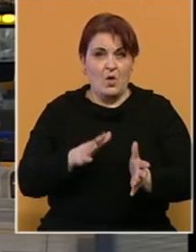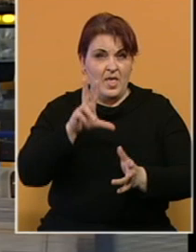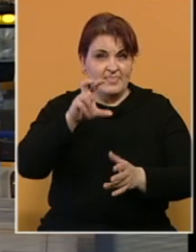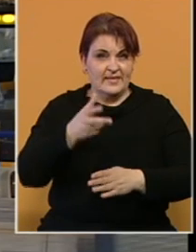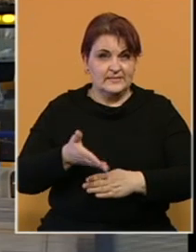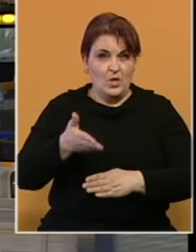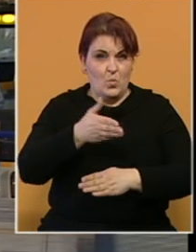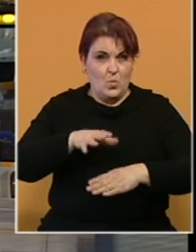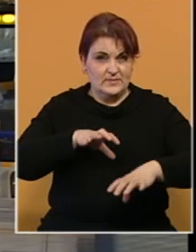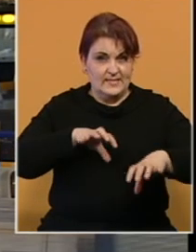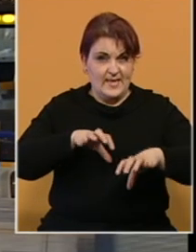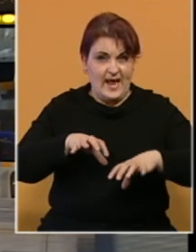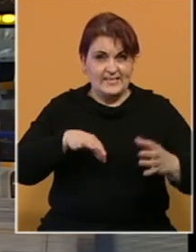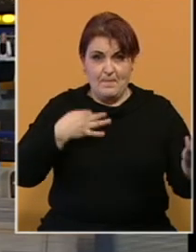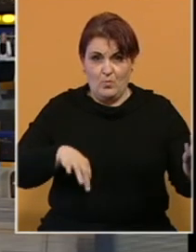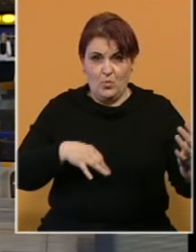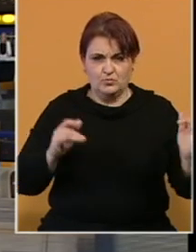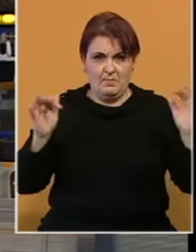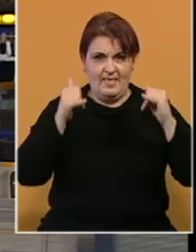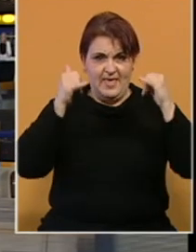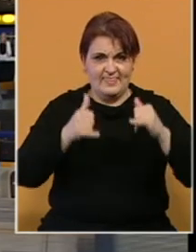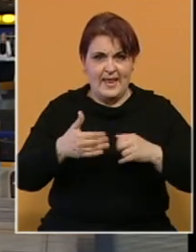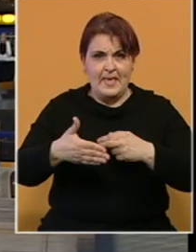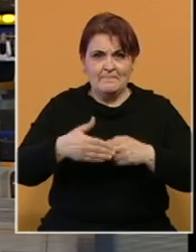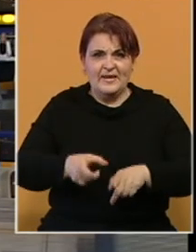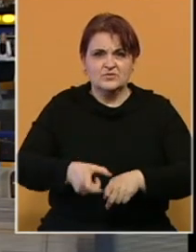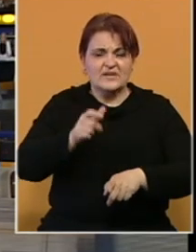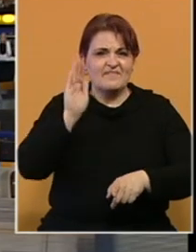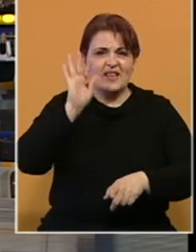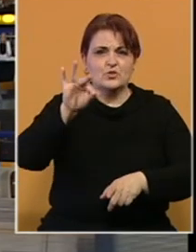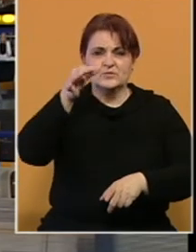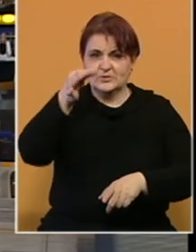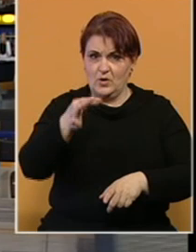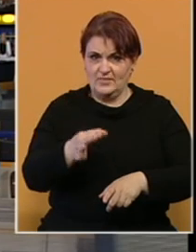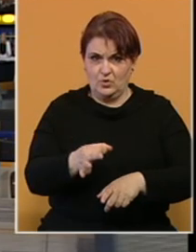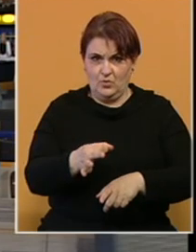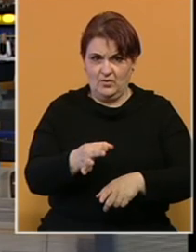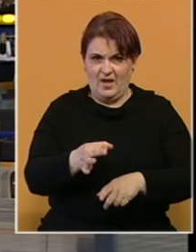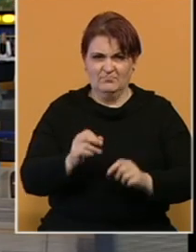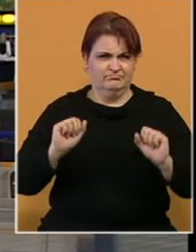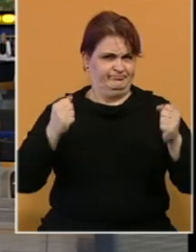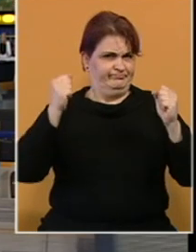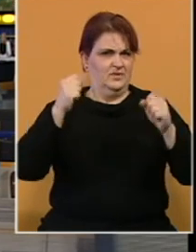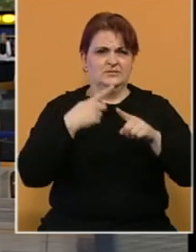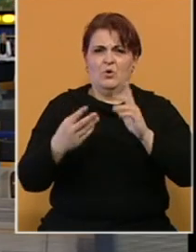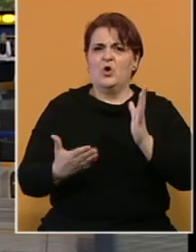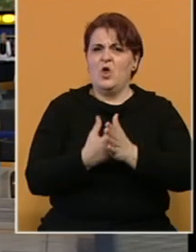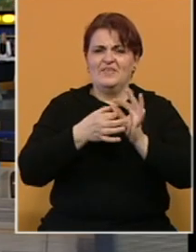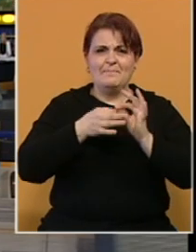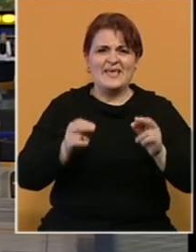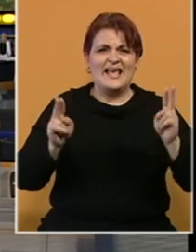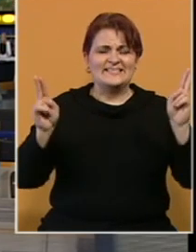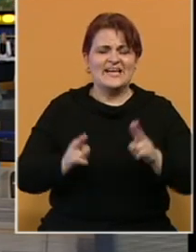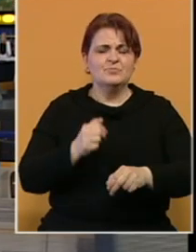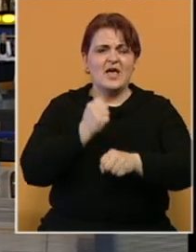Oko 300 ugostiteljskih radnika i muzičara okupilo se danas u blizini zgrade vlade Tuzlanskog kantona, negodujući zbog nove